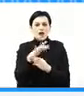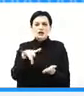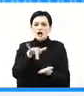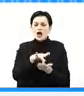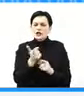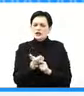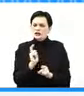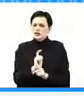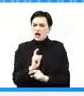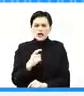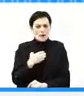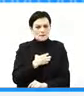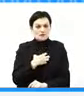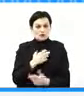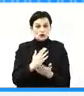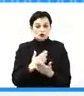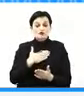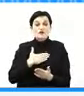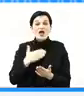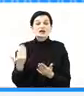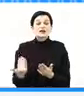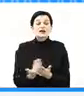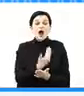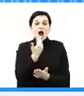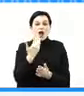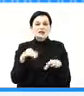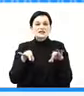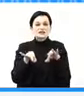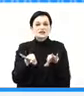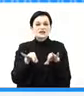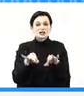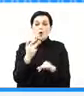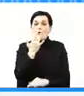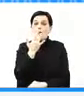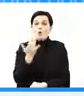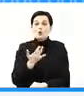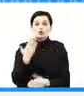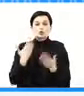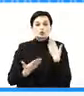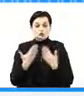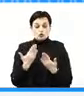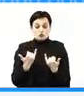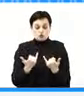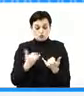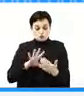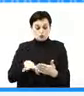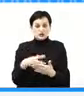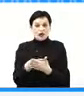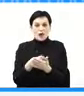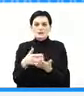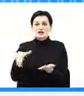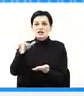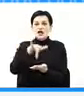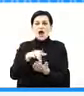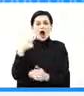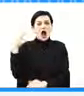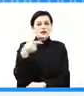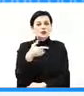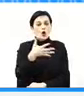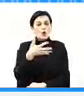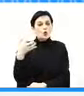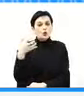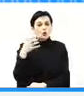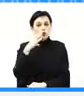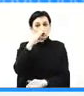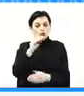ძალიან მნიშვნელოვანია. და ჩვენი ახალი სატრანსპორტო პოლიტიკით, თუ დღემდე ქალაქს 1500